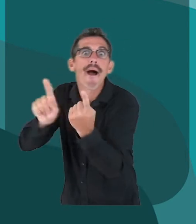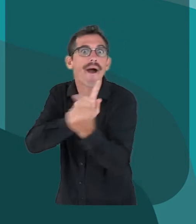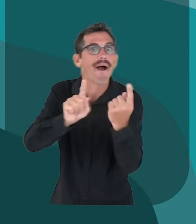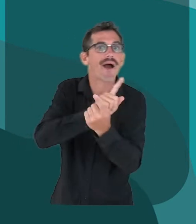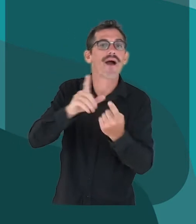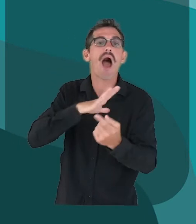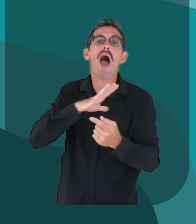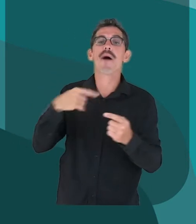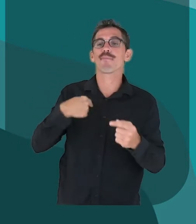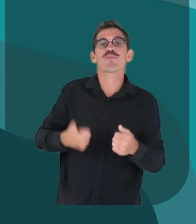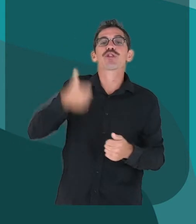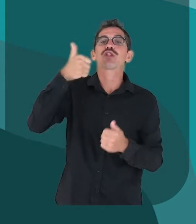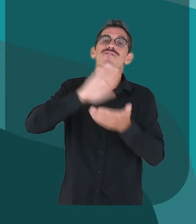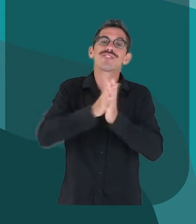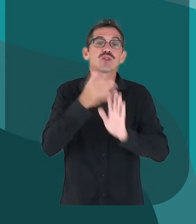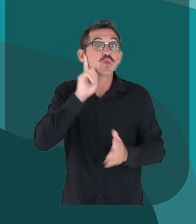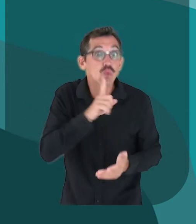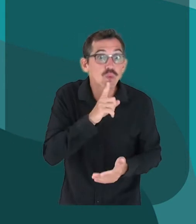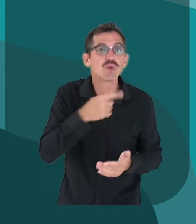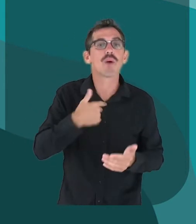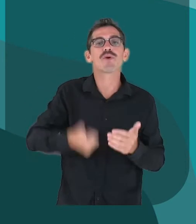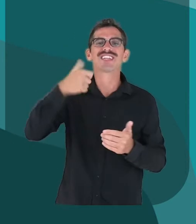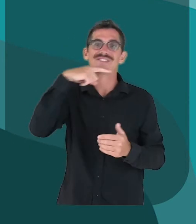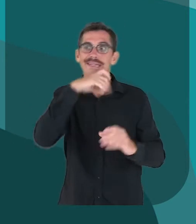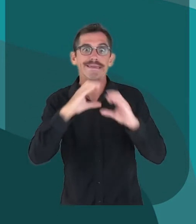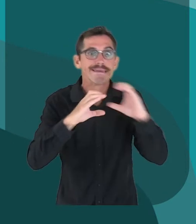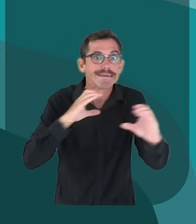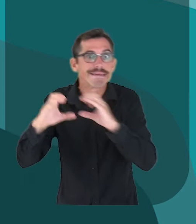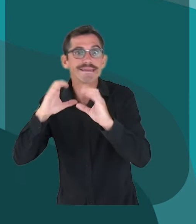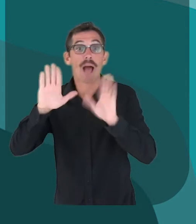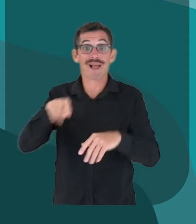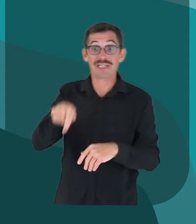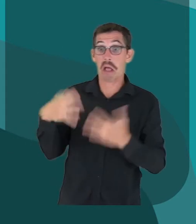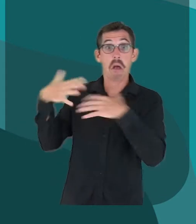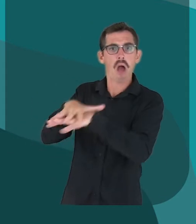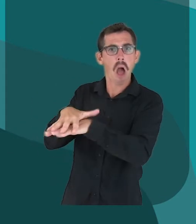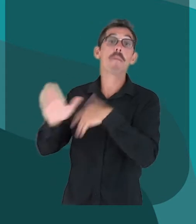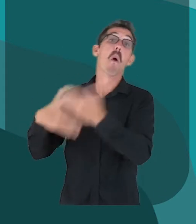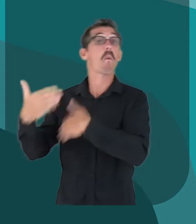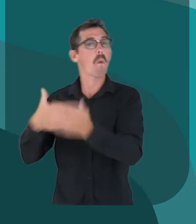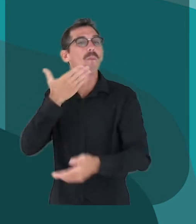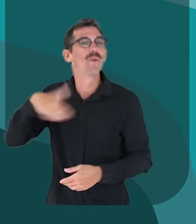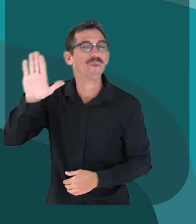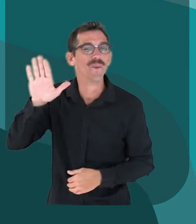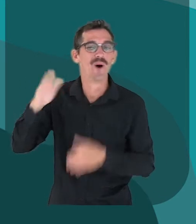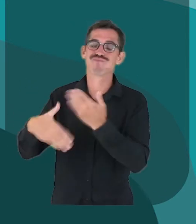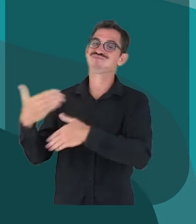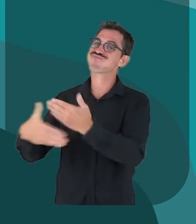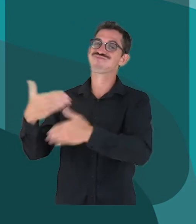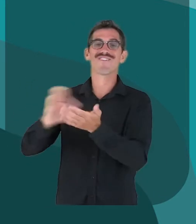en sorte qu'en plus moi je suis devenu sourd, la communication était difficile. Puis c'est ça, quand j'ai eu mon implant cochléaire, de réintégrer ces cercles sociaux-là,